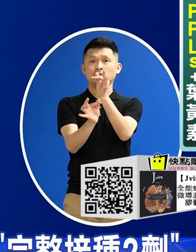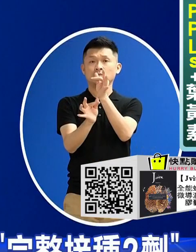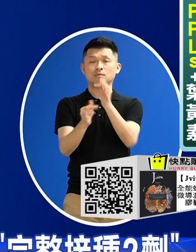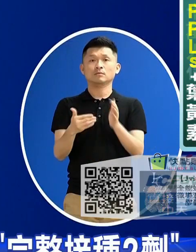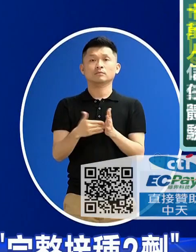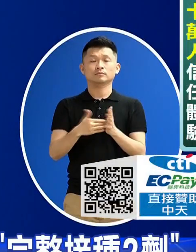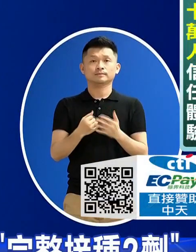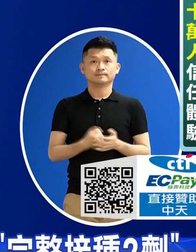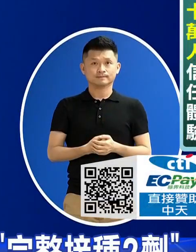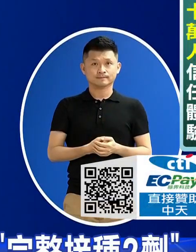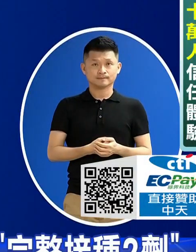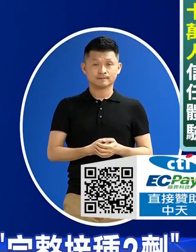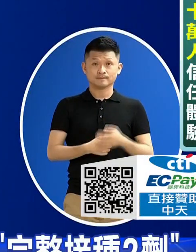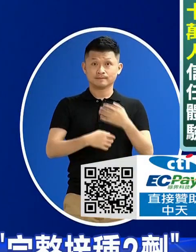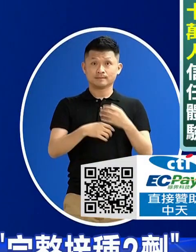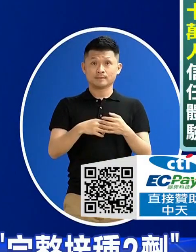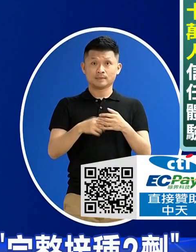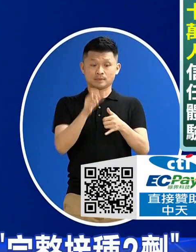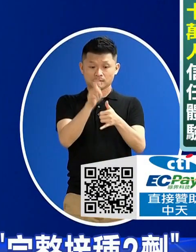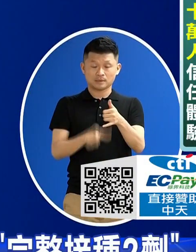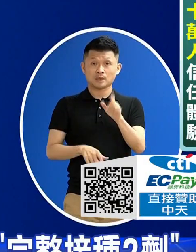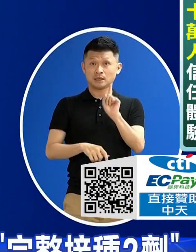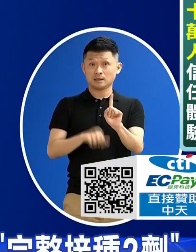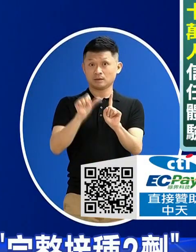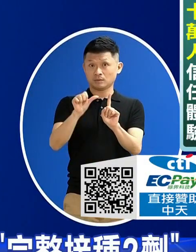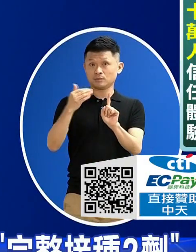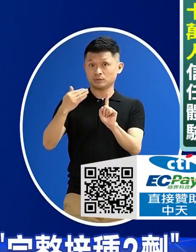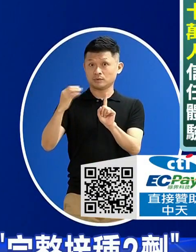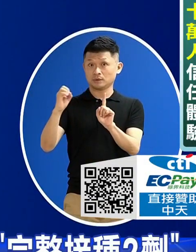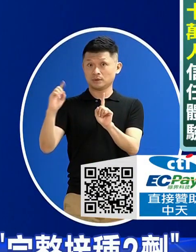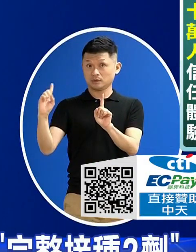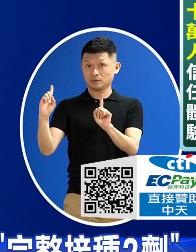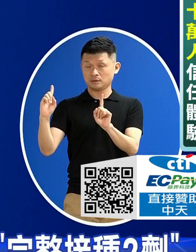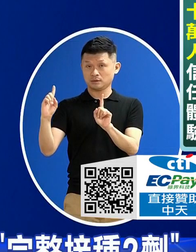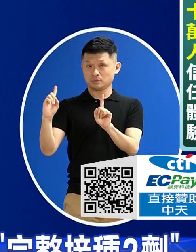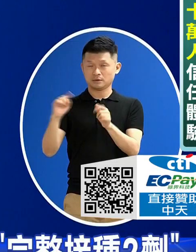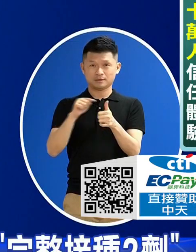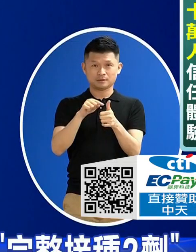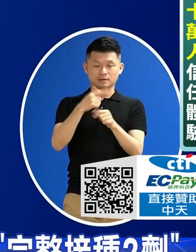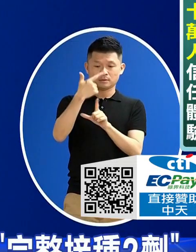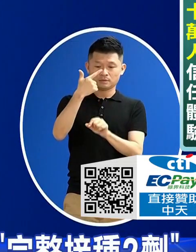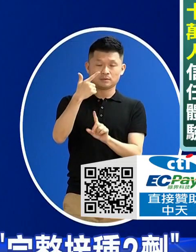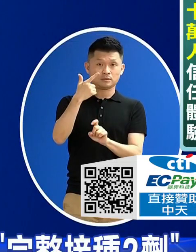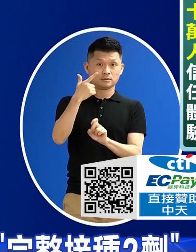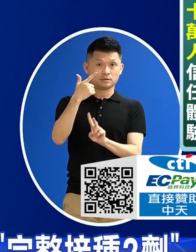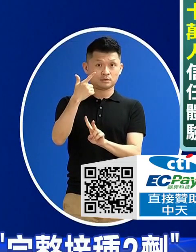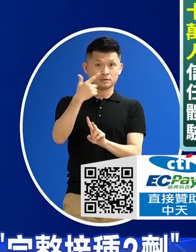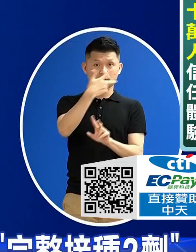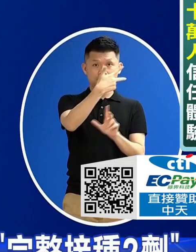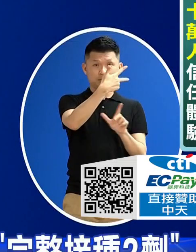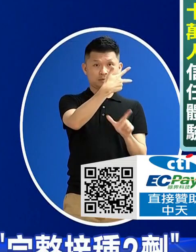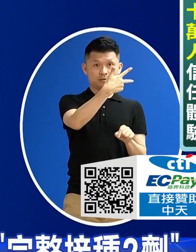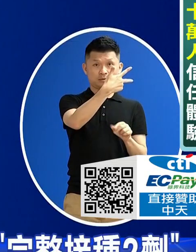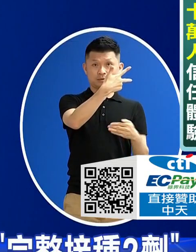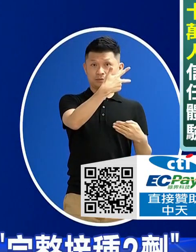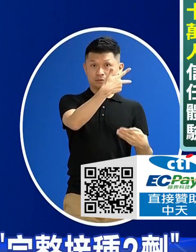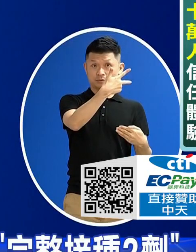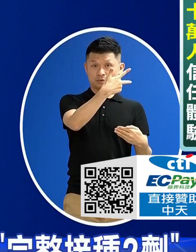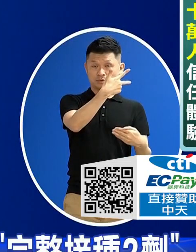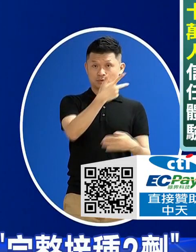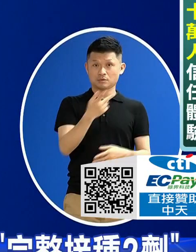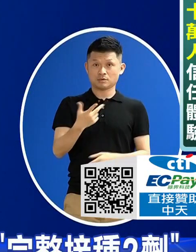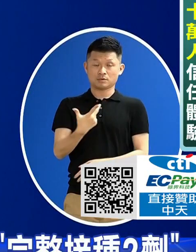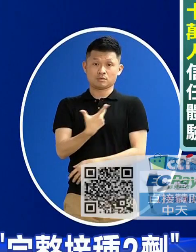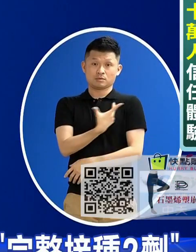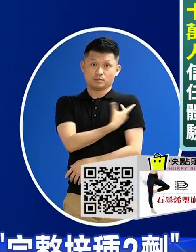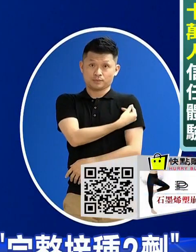另外就是按15901，他是有在6月12跟7月9号，分别接种